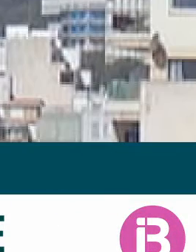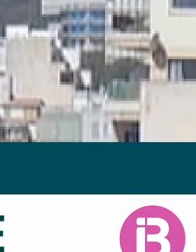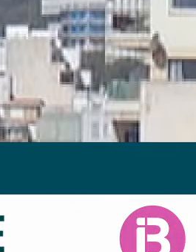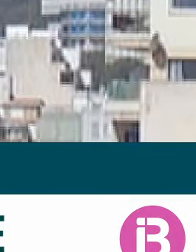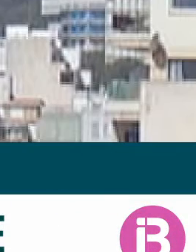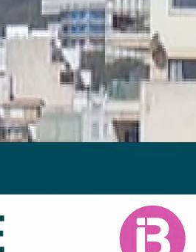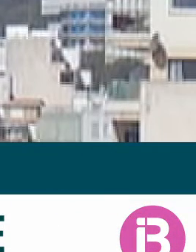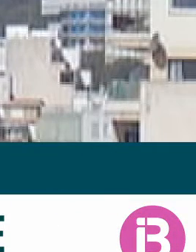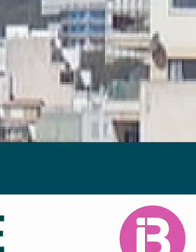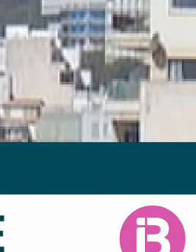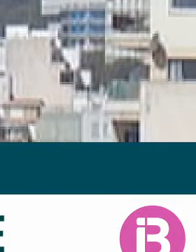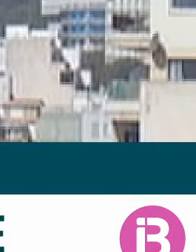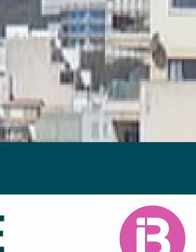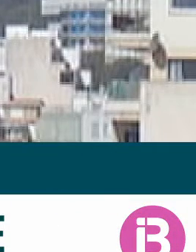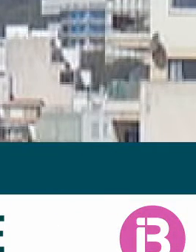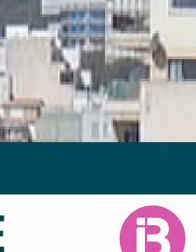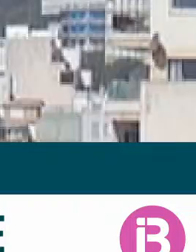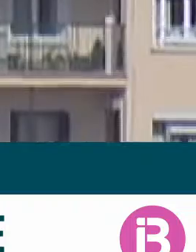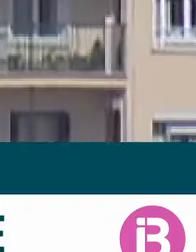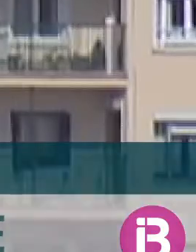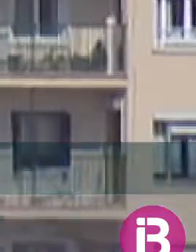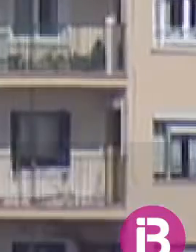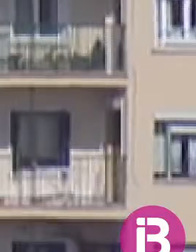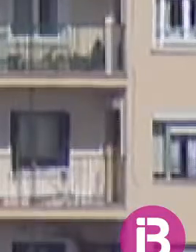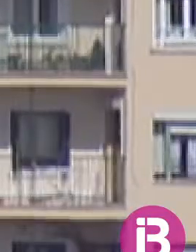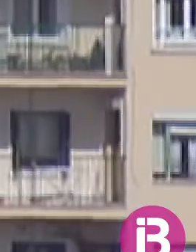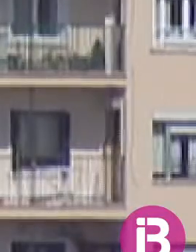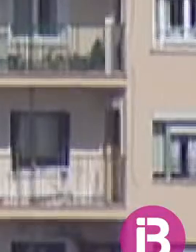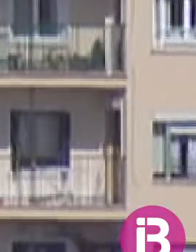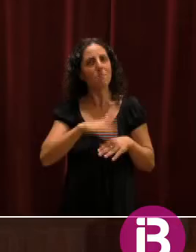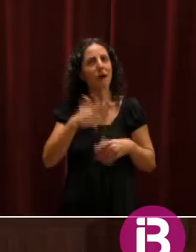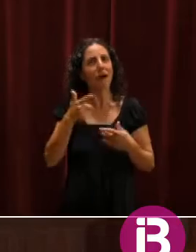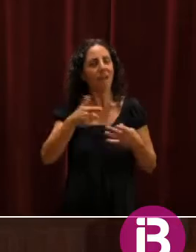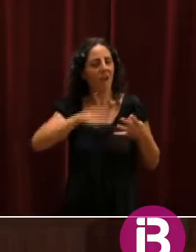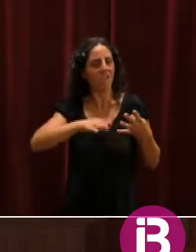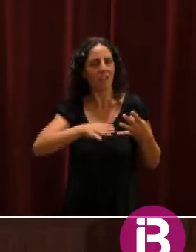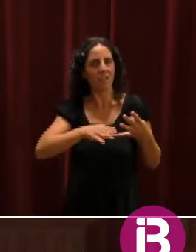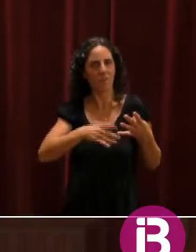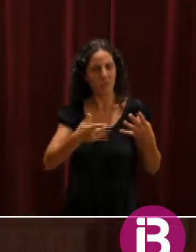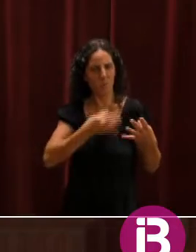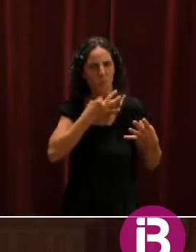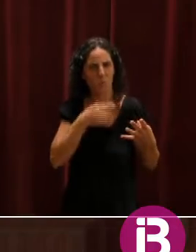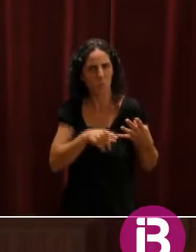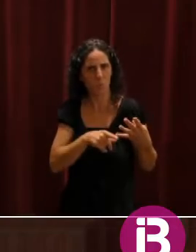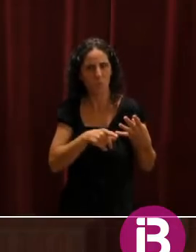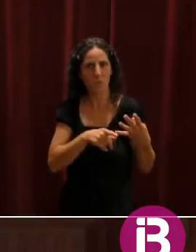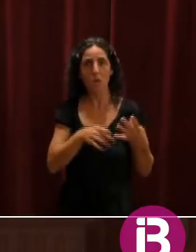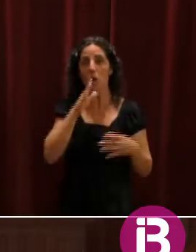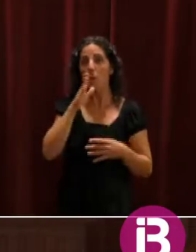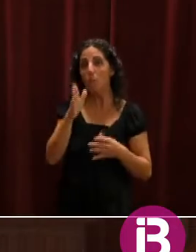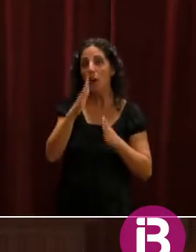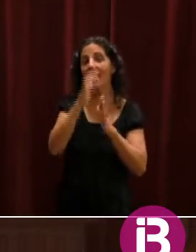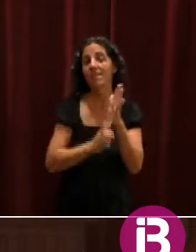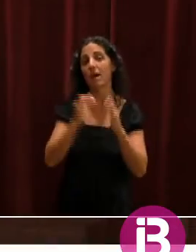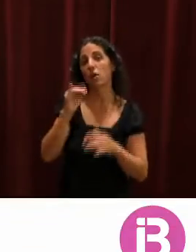de la hipoteca variable del seu habitatge habitual fins a un màxim de 250 euros. Perquè la rebaixa fiscal de l'IRPF